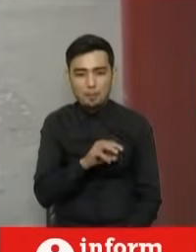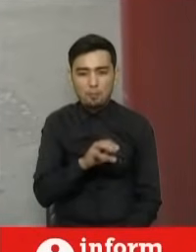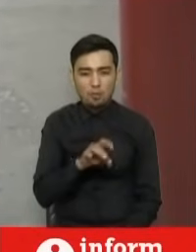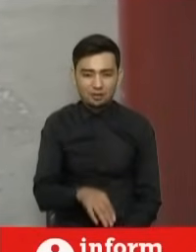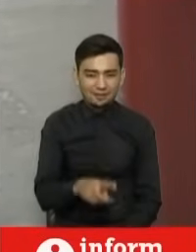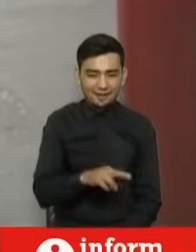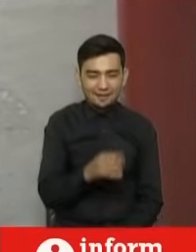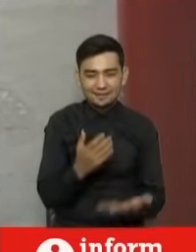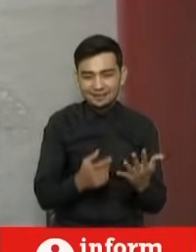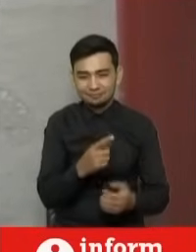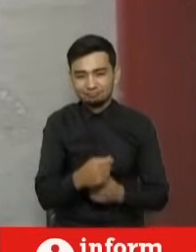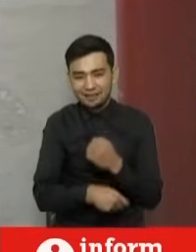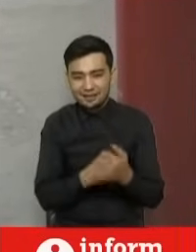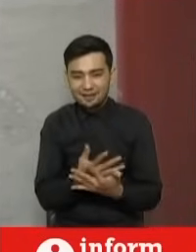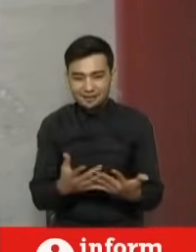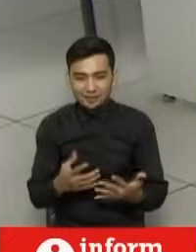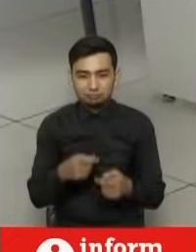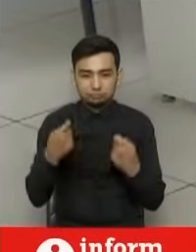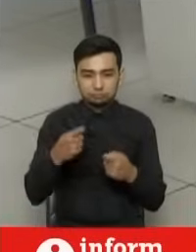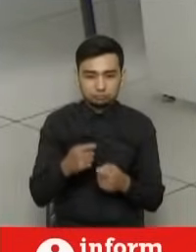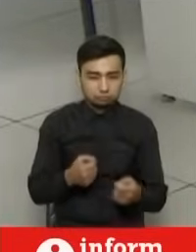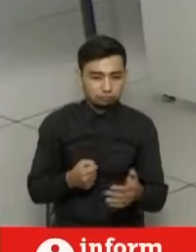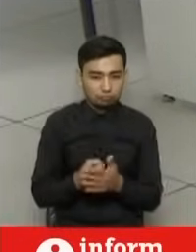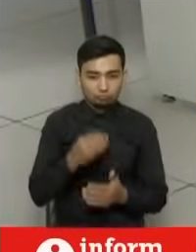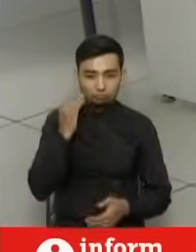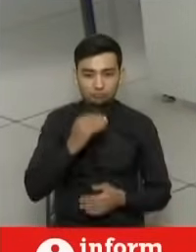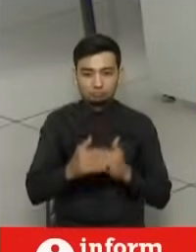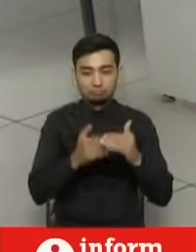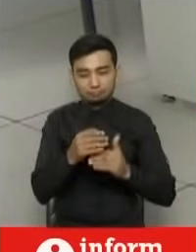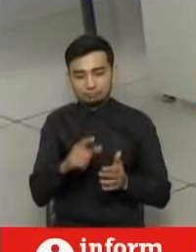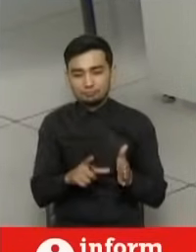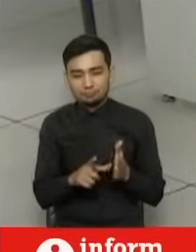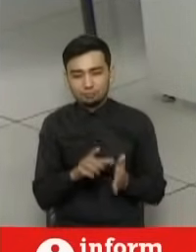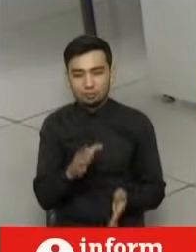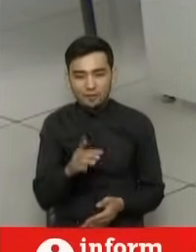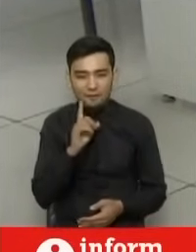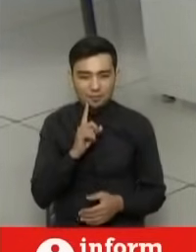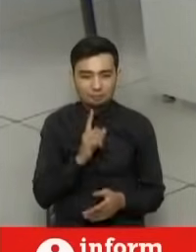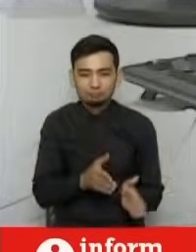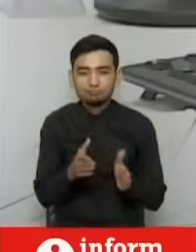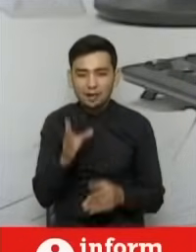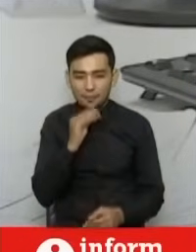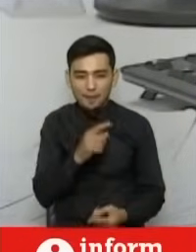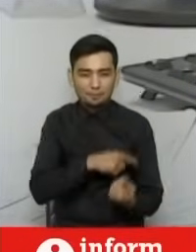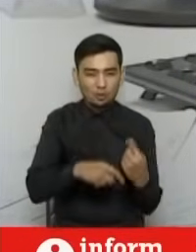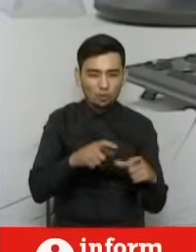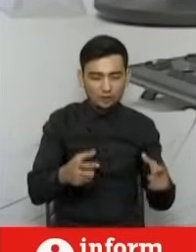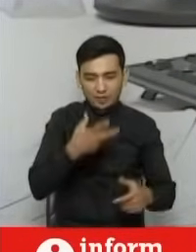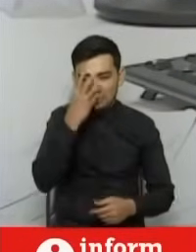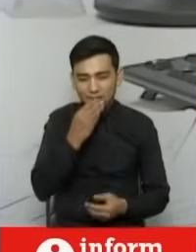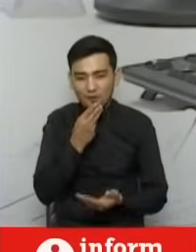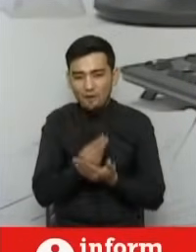действовать, пока сырье не превратится в конечный товар. Вице-министр финансов страны отметил, что большое число предпринимателей забывает